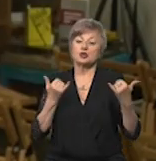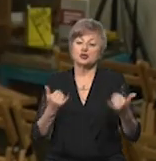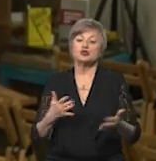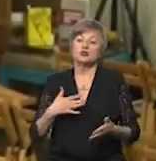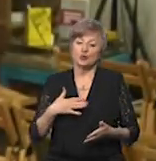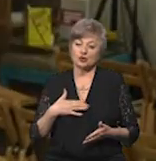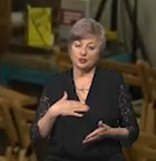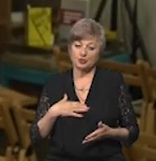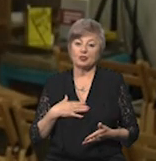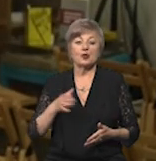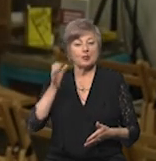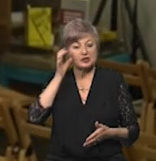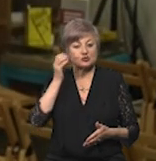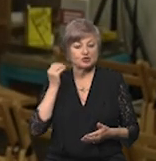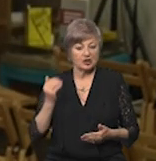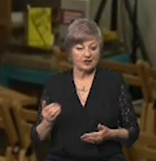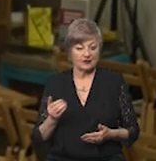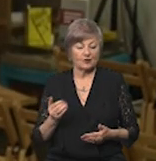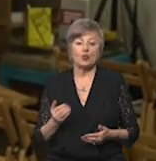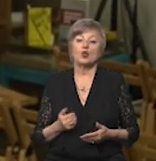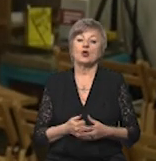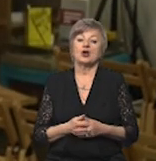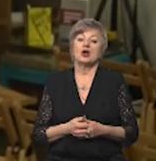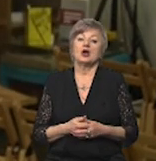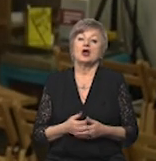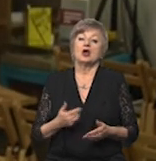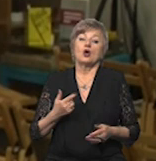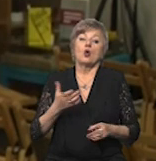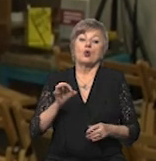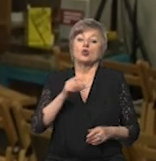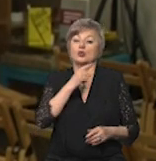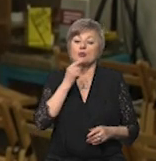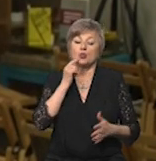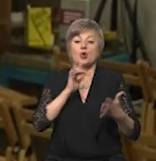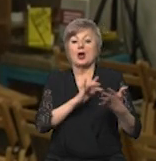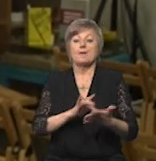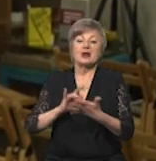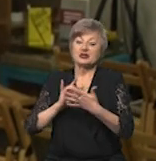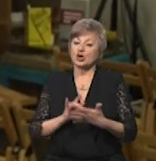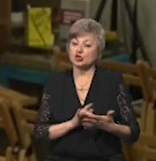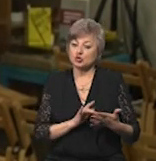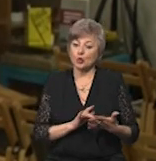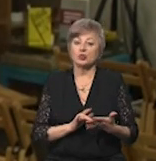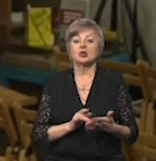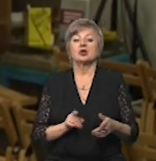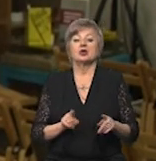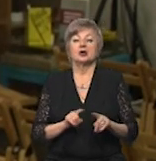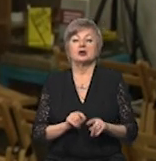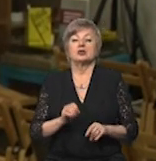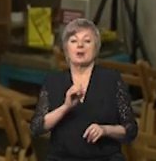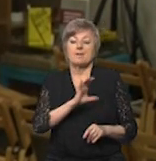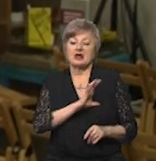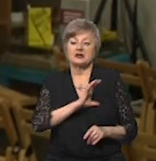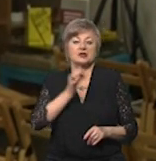його висмикнути. Я знаю Андрія як людину, яка багато подорожувала. В нього дуже такий багатий життєвий